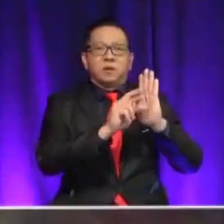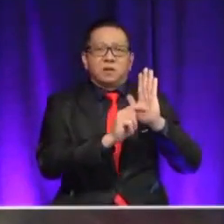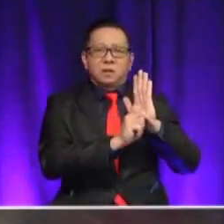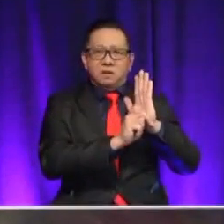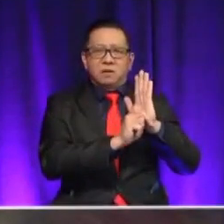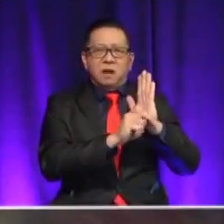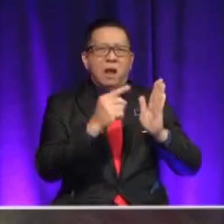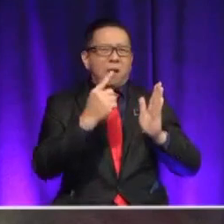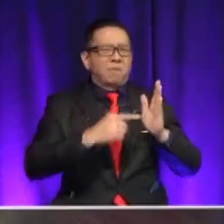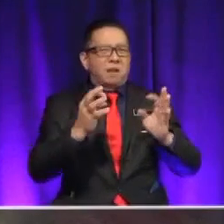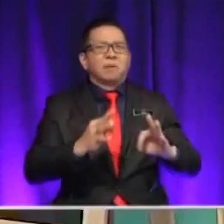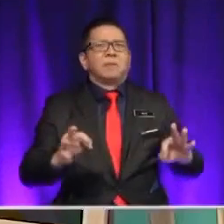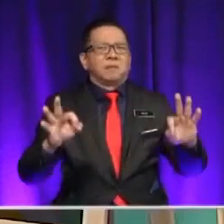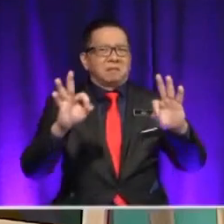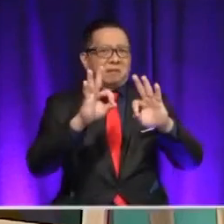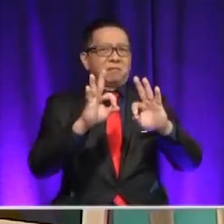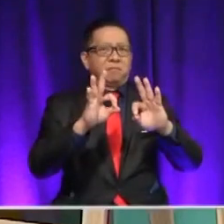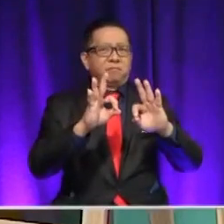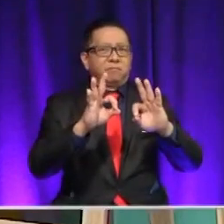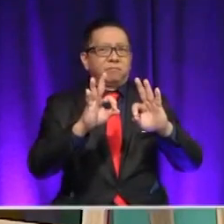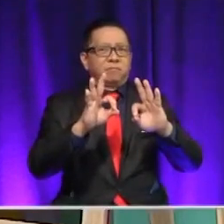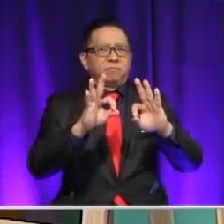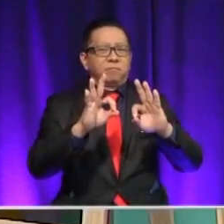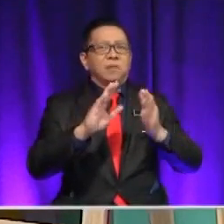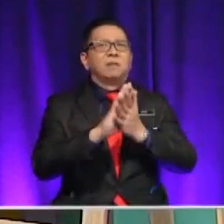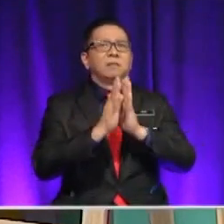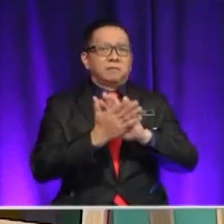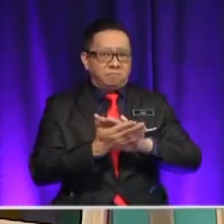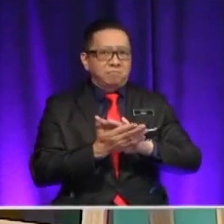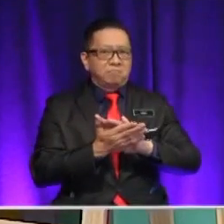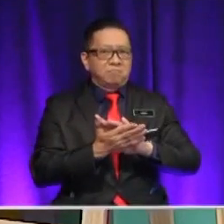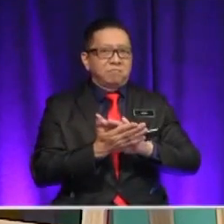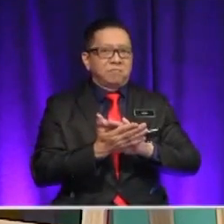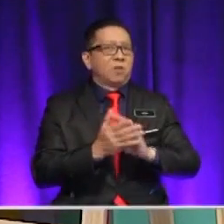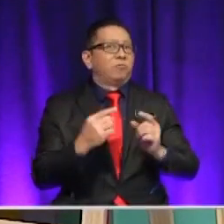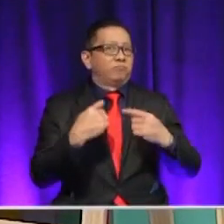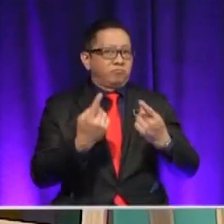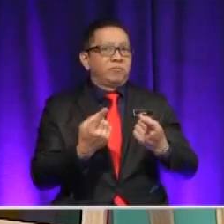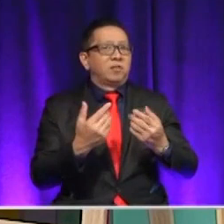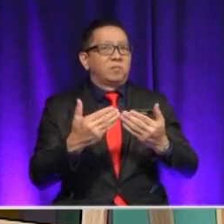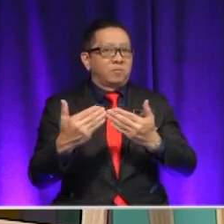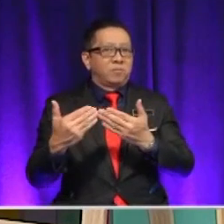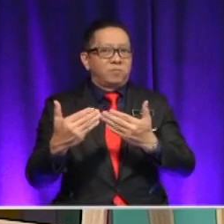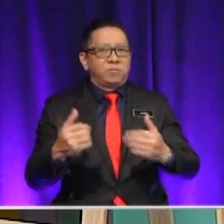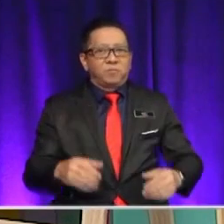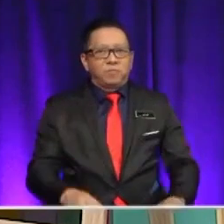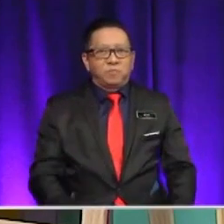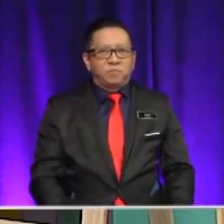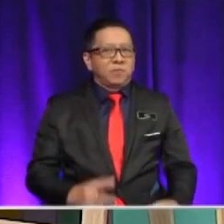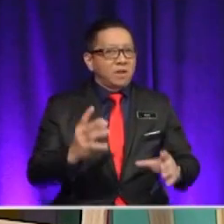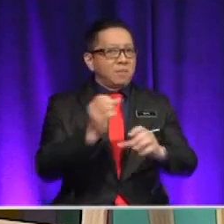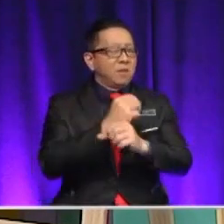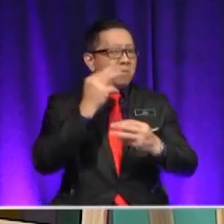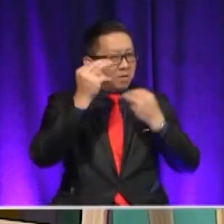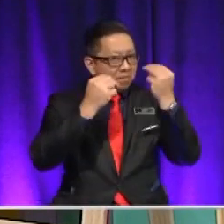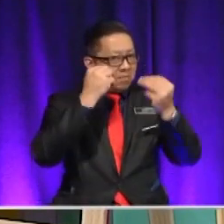ni, apakah kepentingannya? Okey, jadi apakah kepentingannya? Jom kita dapatkan maklumat juga daripada